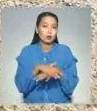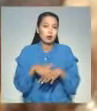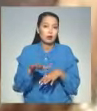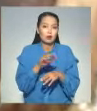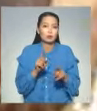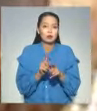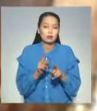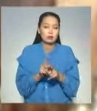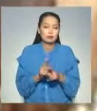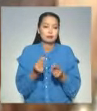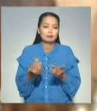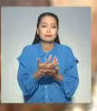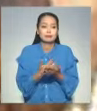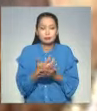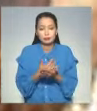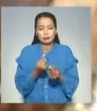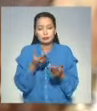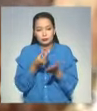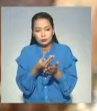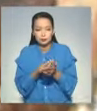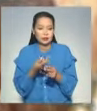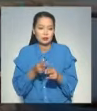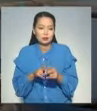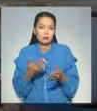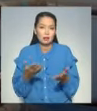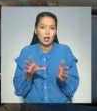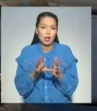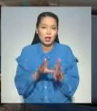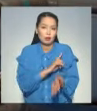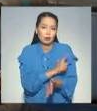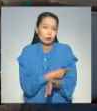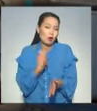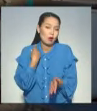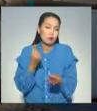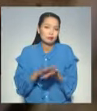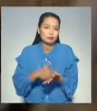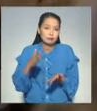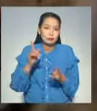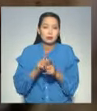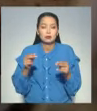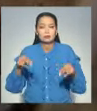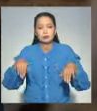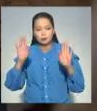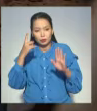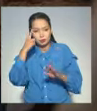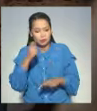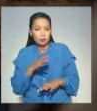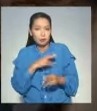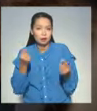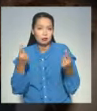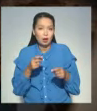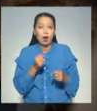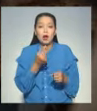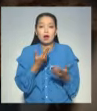ақы өзін ақтамайды дейді кәсіпкер. Электр қуатына берешегі көбейді. Деген ол қарызға батып банкрот болғанын айтады. Ал ақша